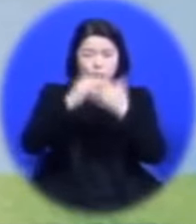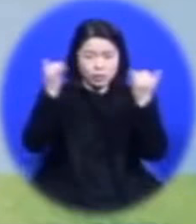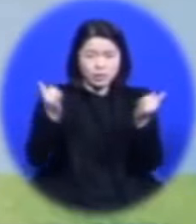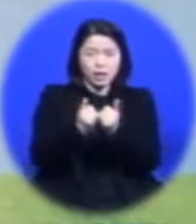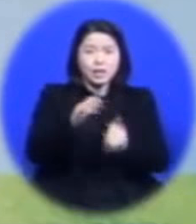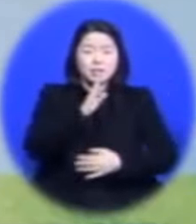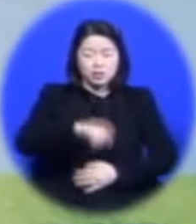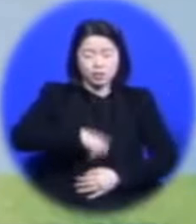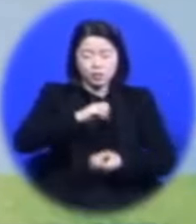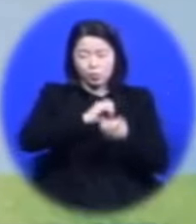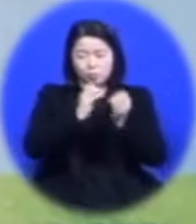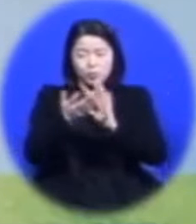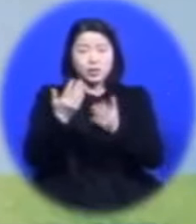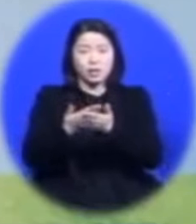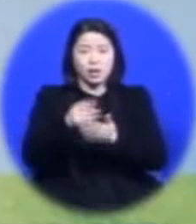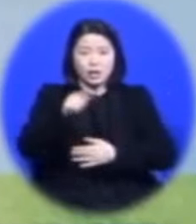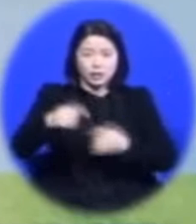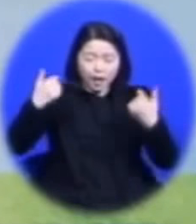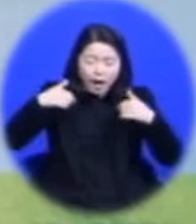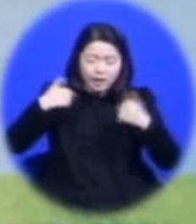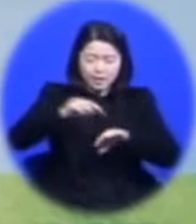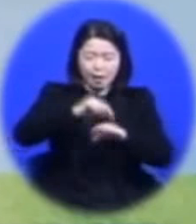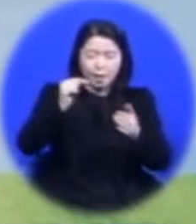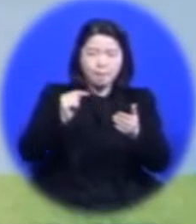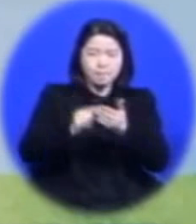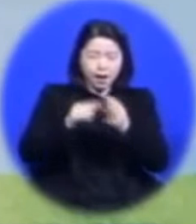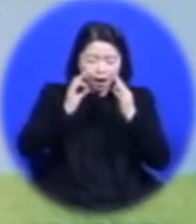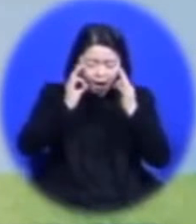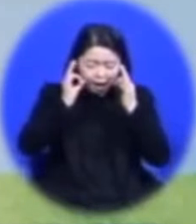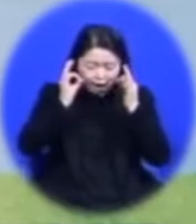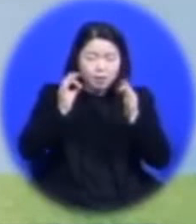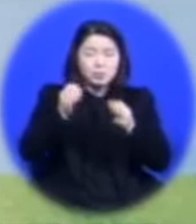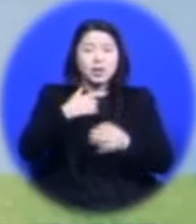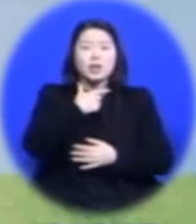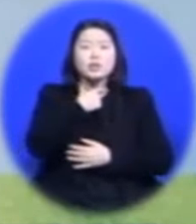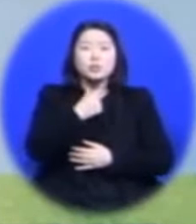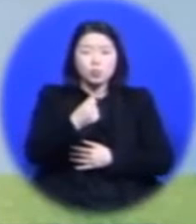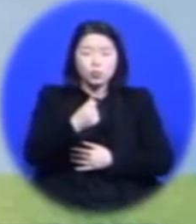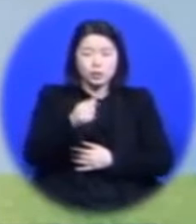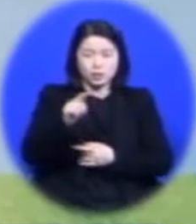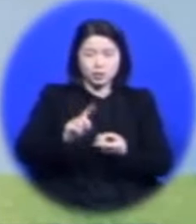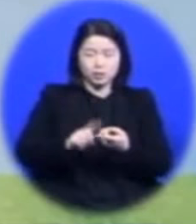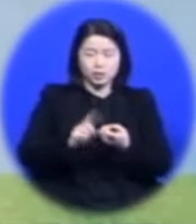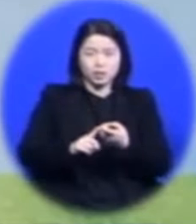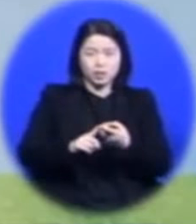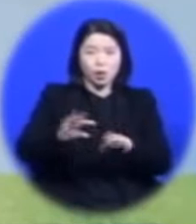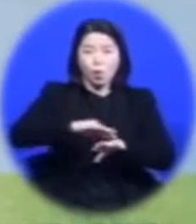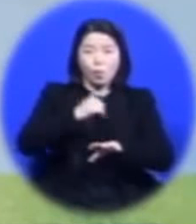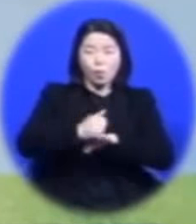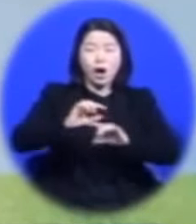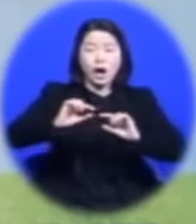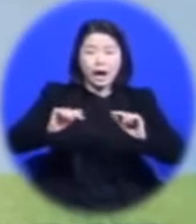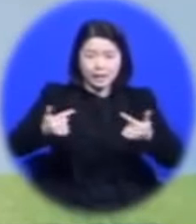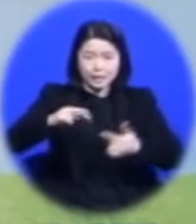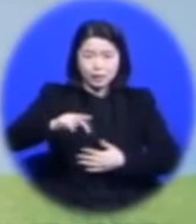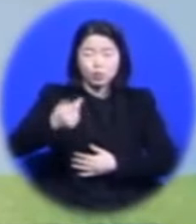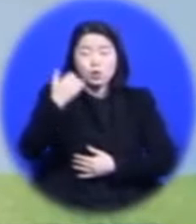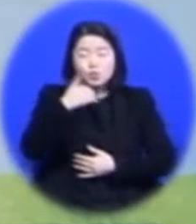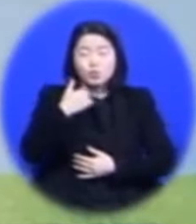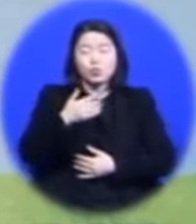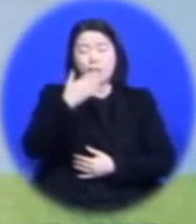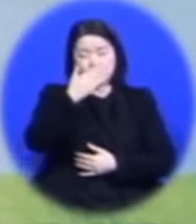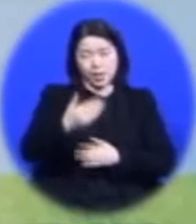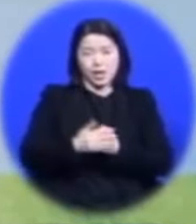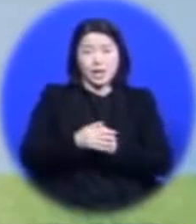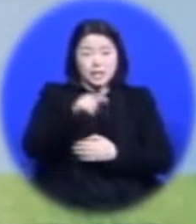달라고 그게 늘 마음의 갈망이 소원인 것은 왕이 아니라도 누구나 할 수 있고 그런